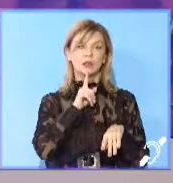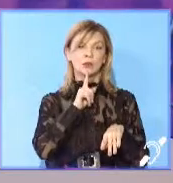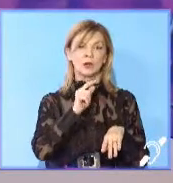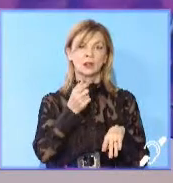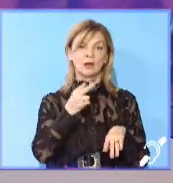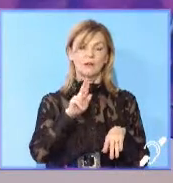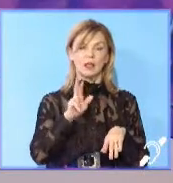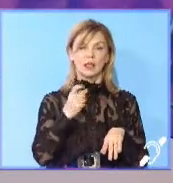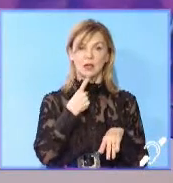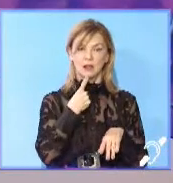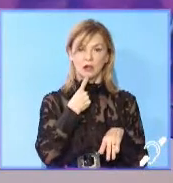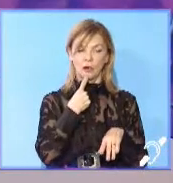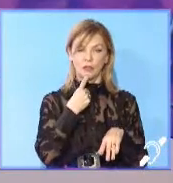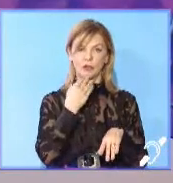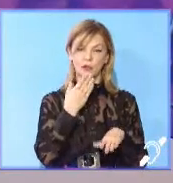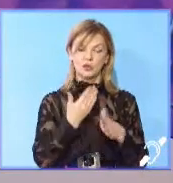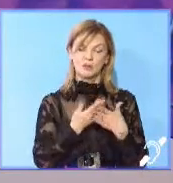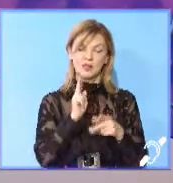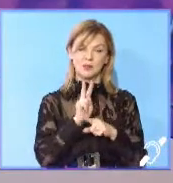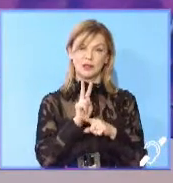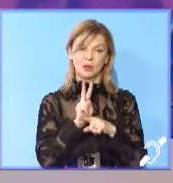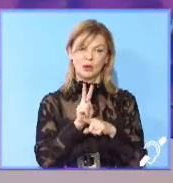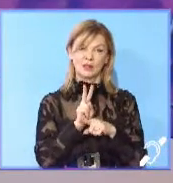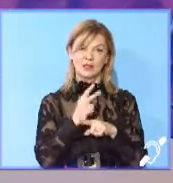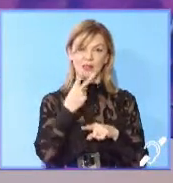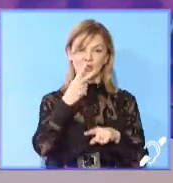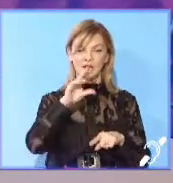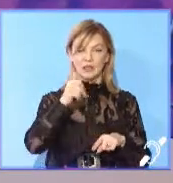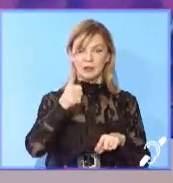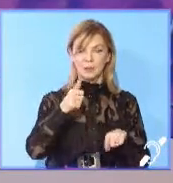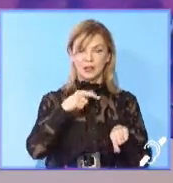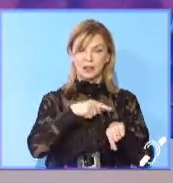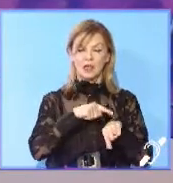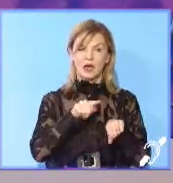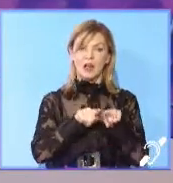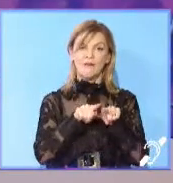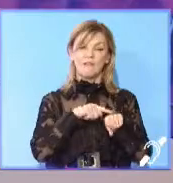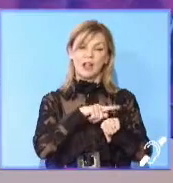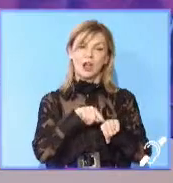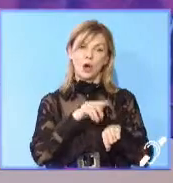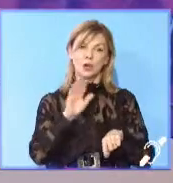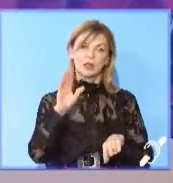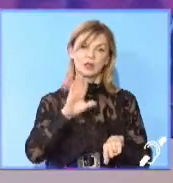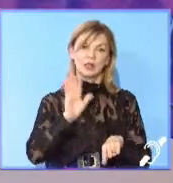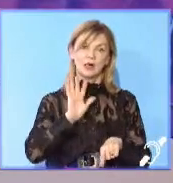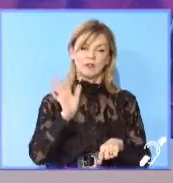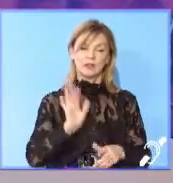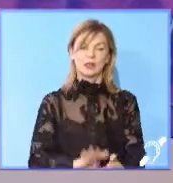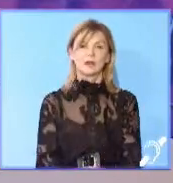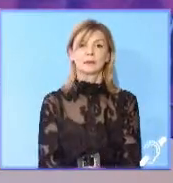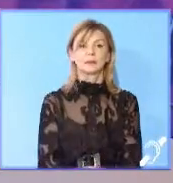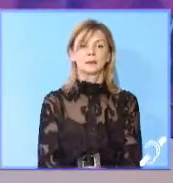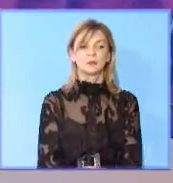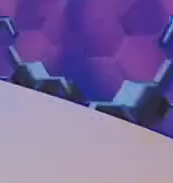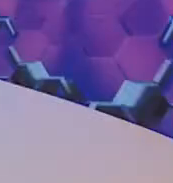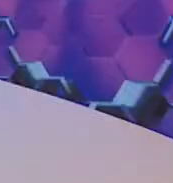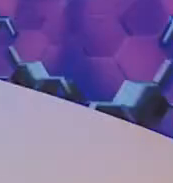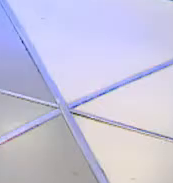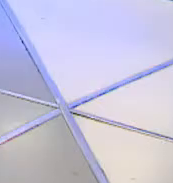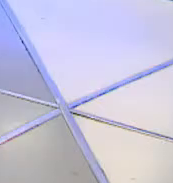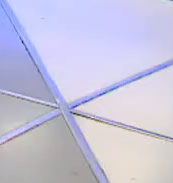Facebook TVR Craiova. Eu vă mulțumesc pentru atenție, ne revedem și mâine de la ora 18. O seară frumoasă! La revedere!